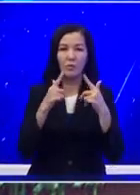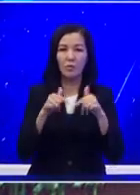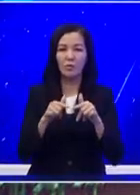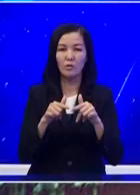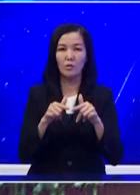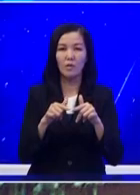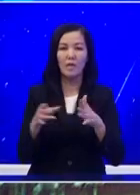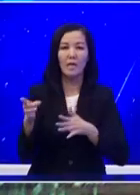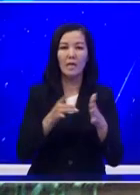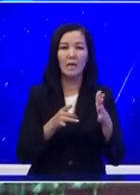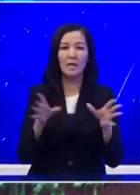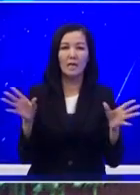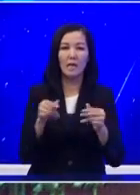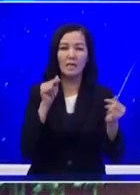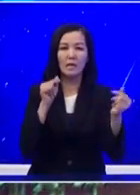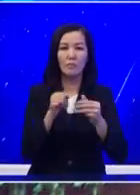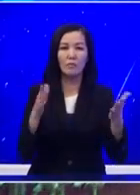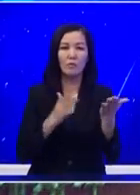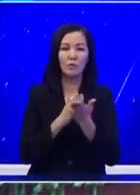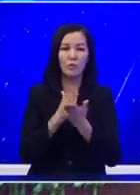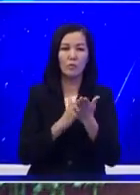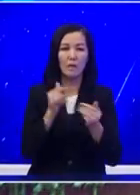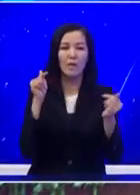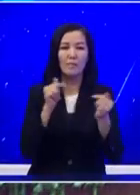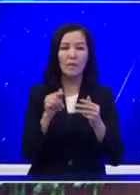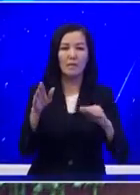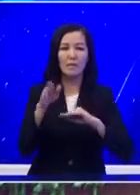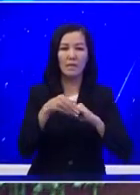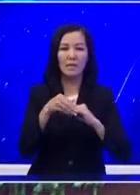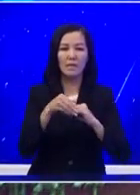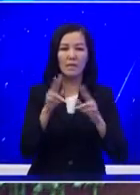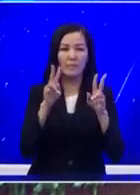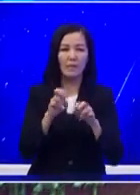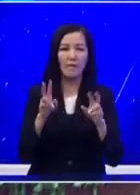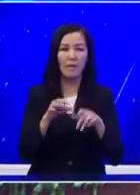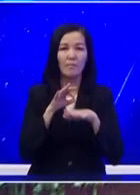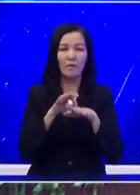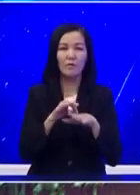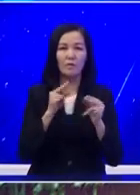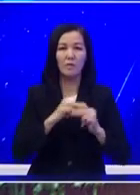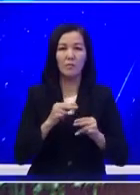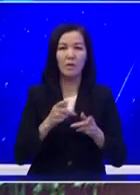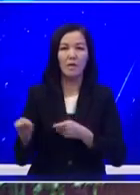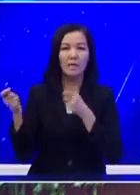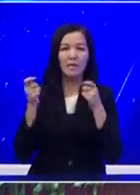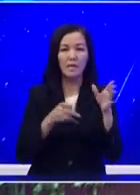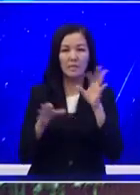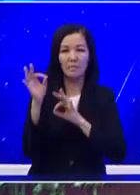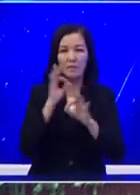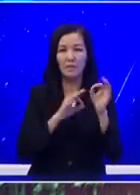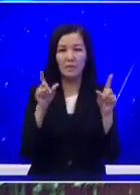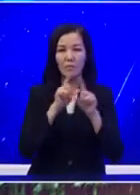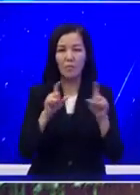группа, созданная региональной антикоррупционной службой. Борцы с коррупцией также проверили, как проводится работа по доставке лекарств в